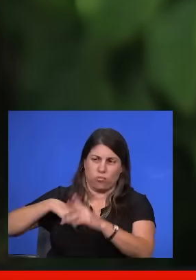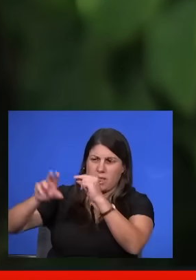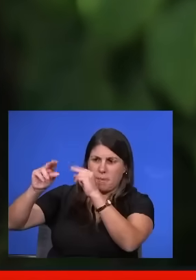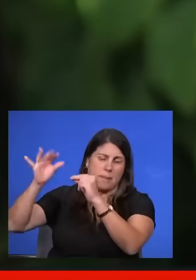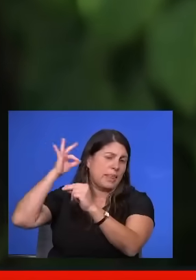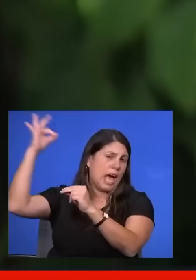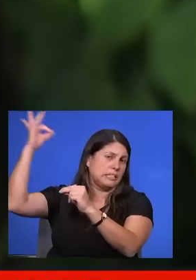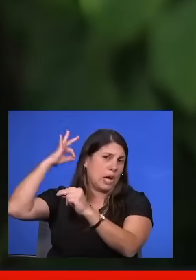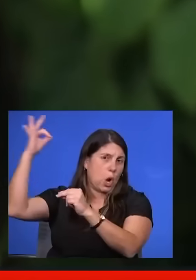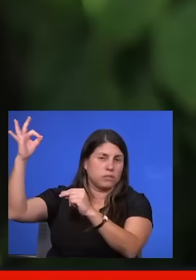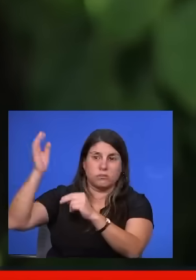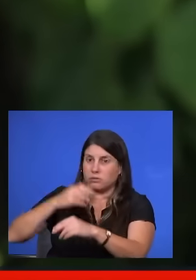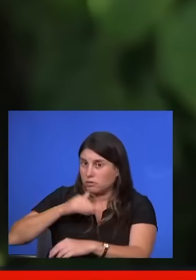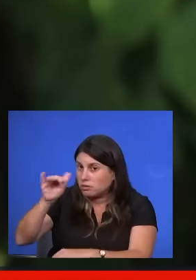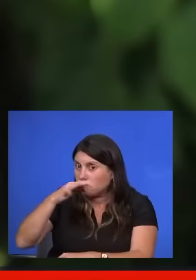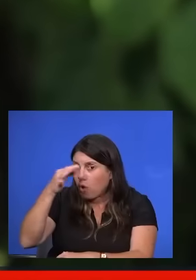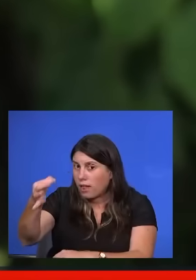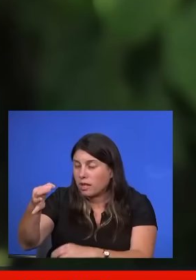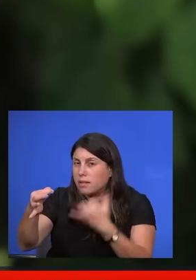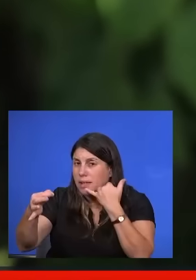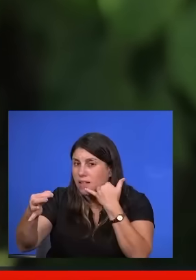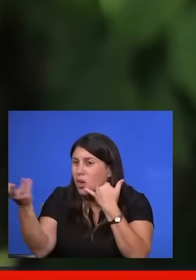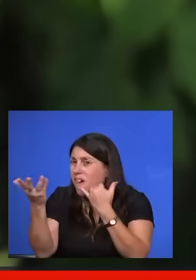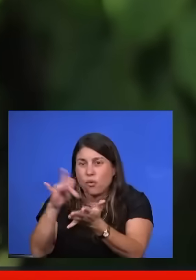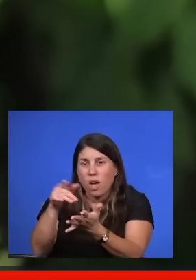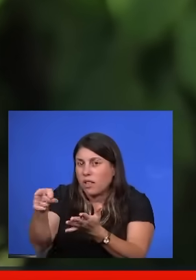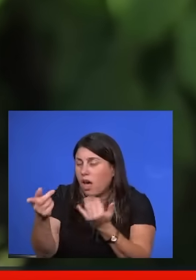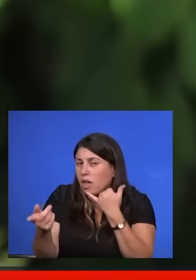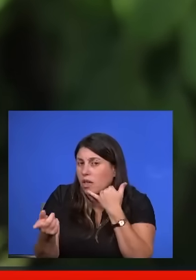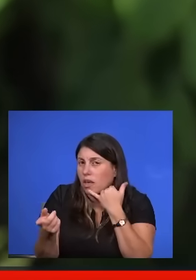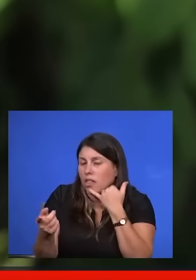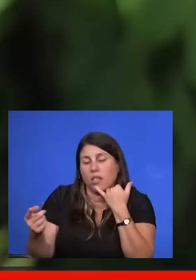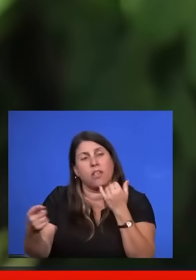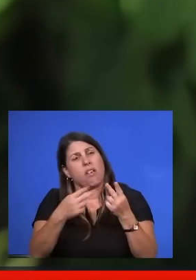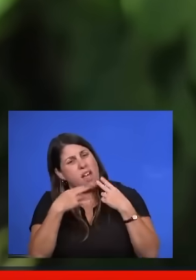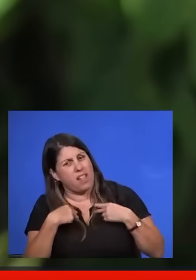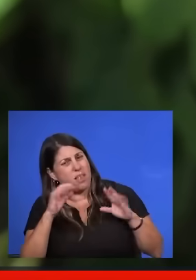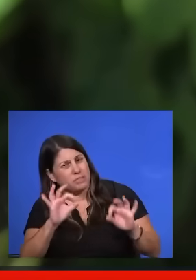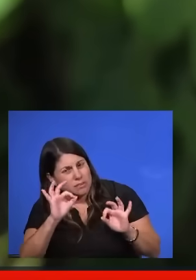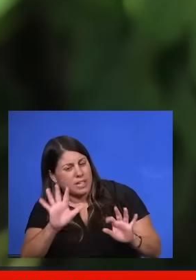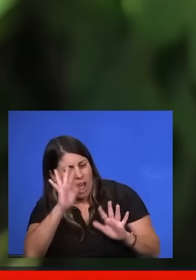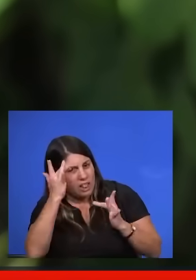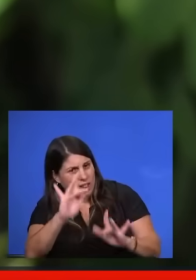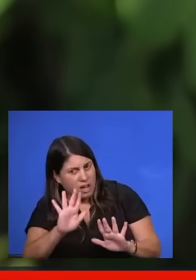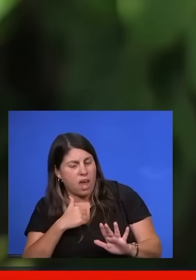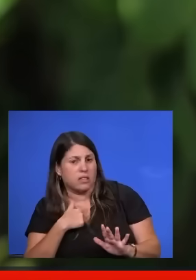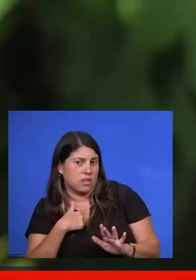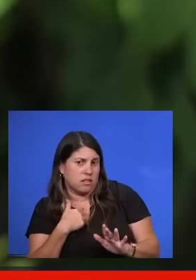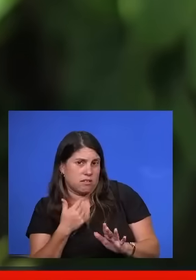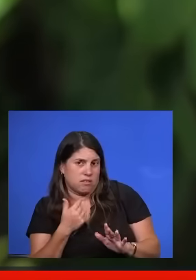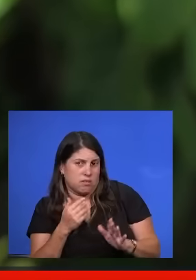ושאלתי אותו, איפה אתה? הוא אמר לי, זה בסדר, זה בסדר, אל תדאגי, אני פשוט מסתתר פה